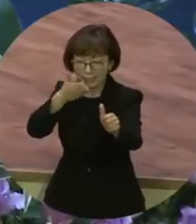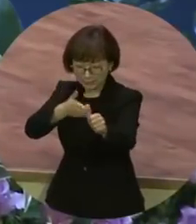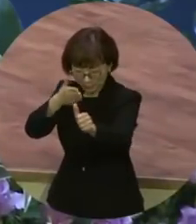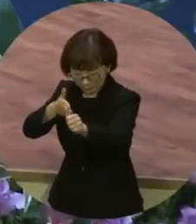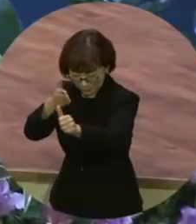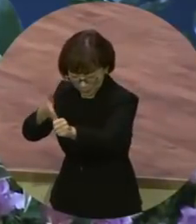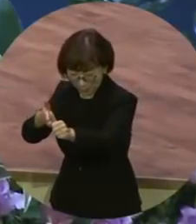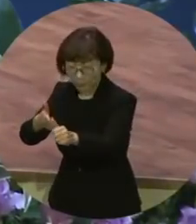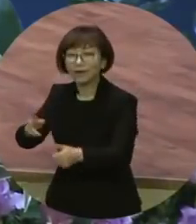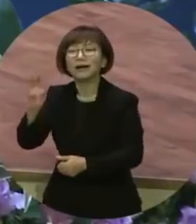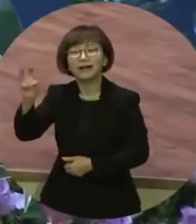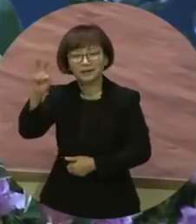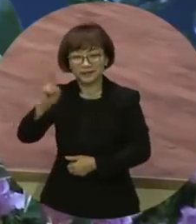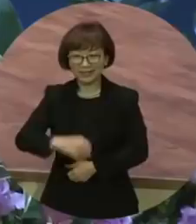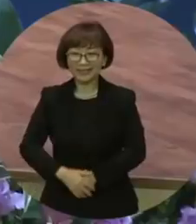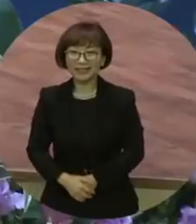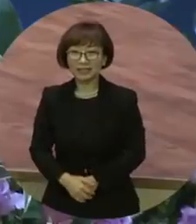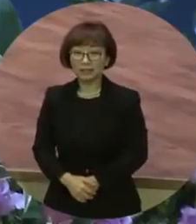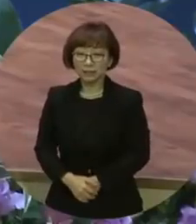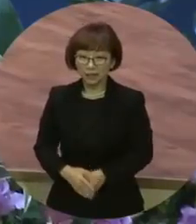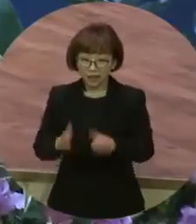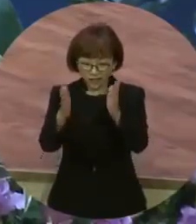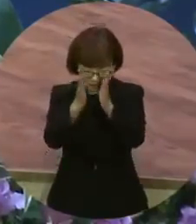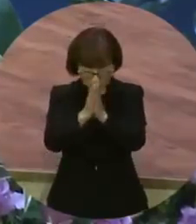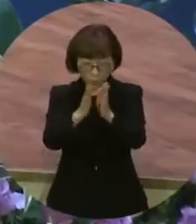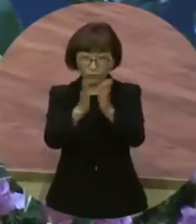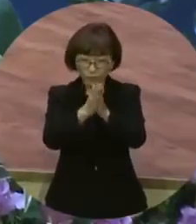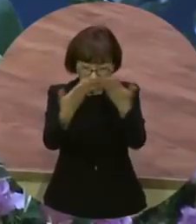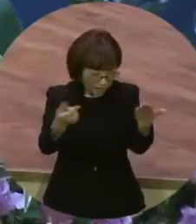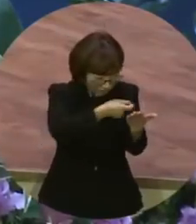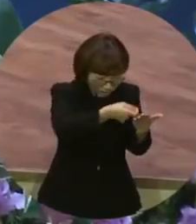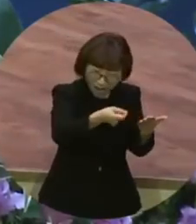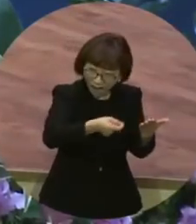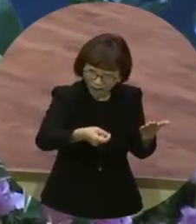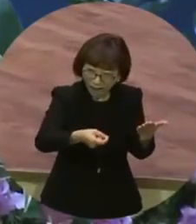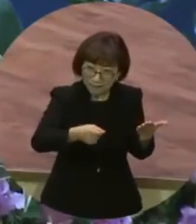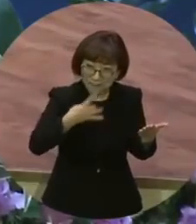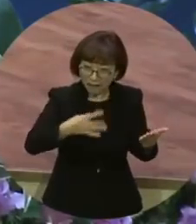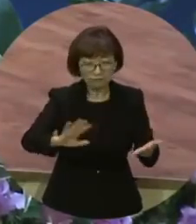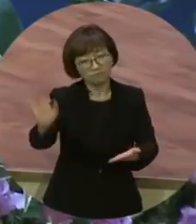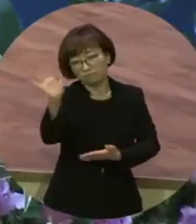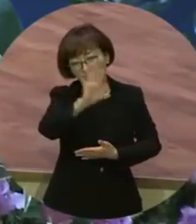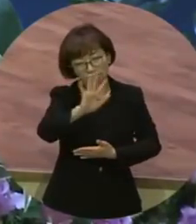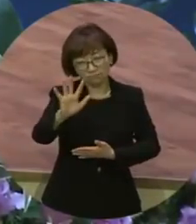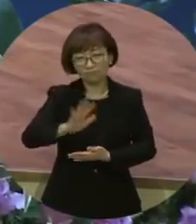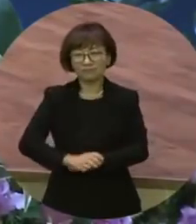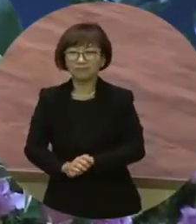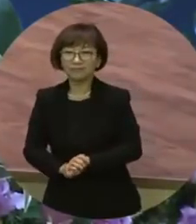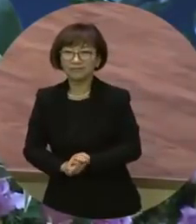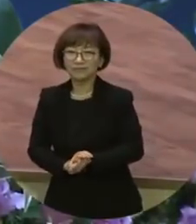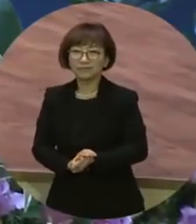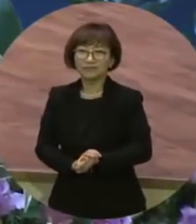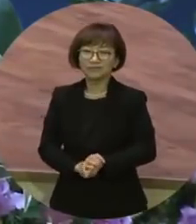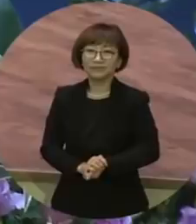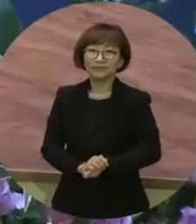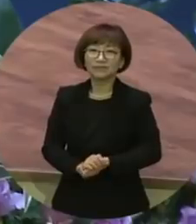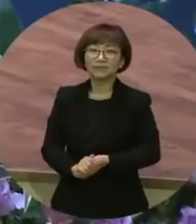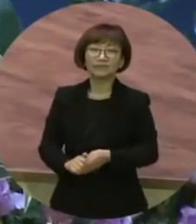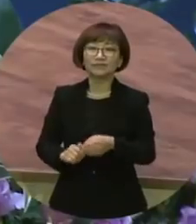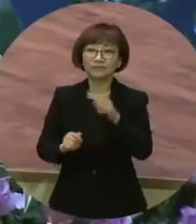나의 매일을 말씀, 기도, 전도 중심으로, 말씀, 기도, 전도를 참고하거나 한번 보거나 그게